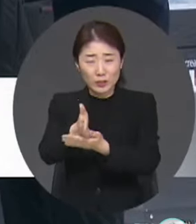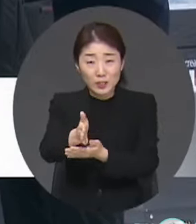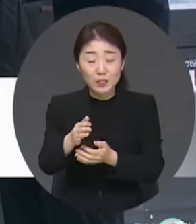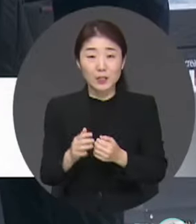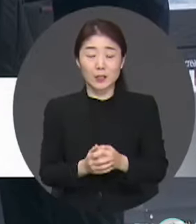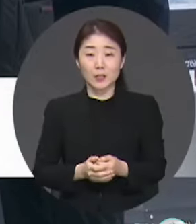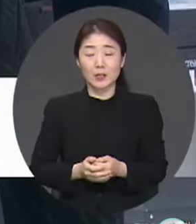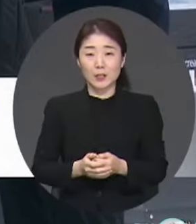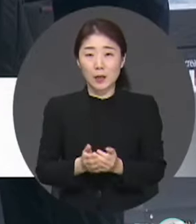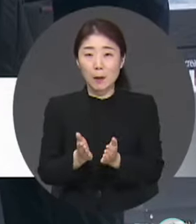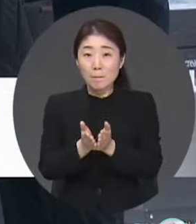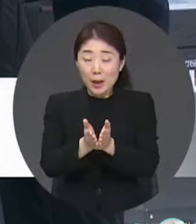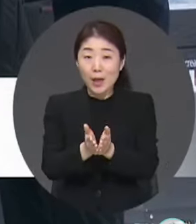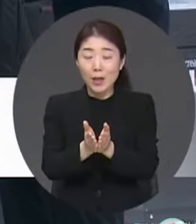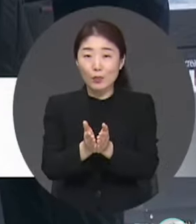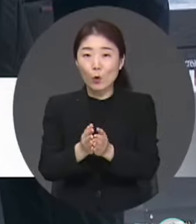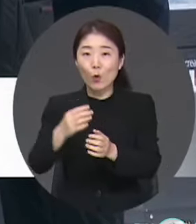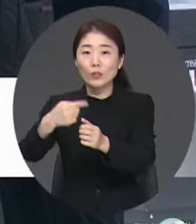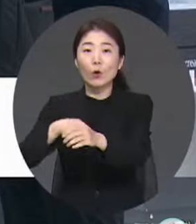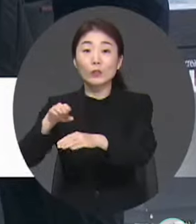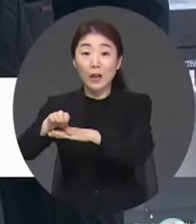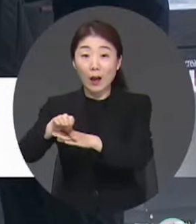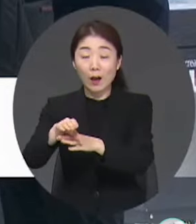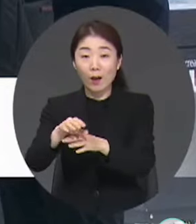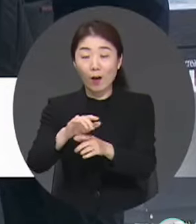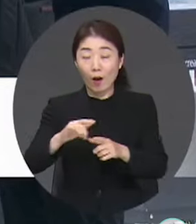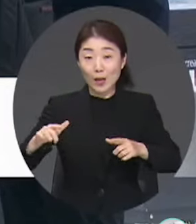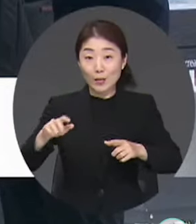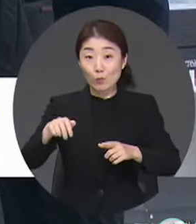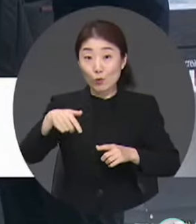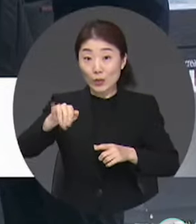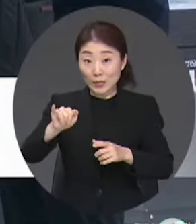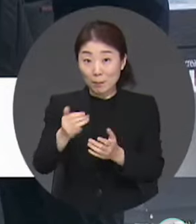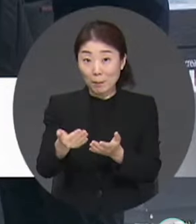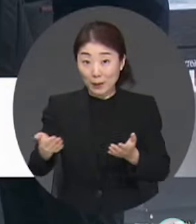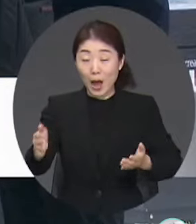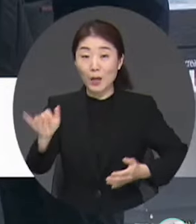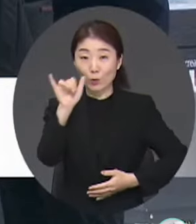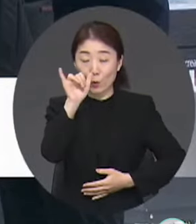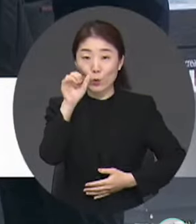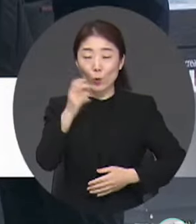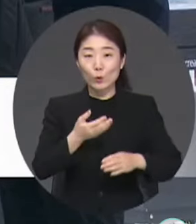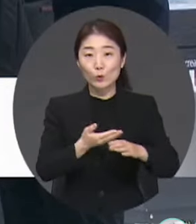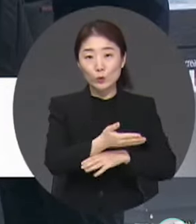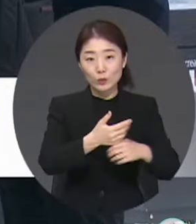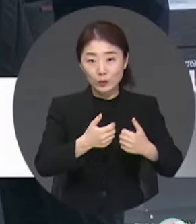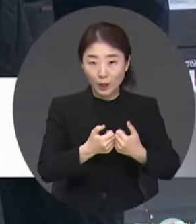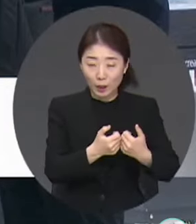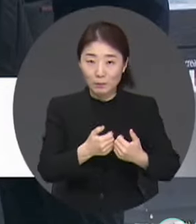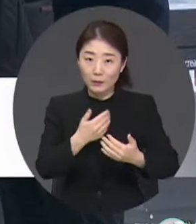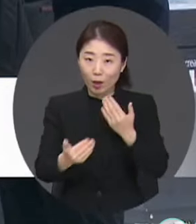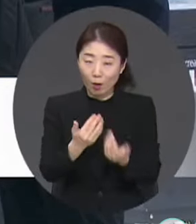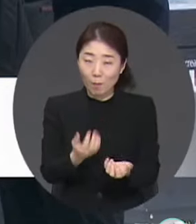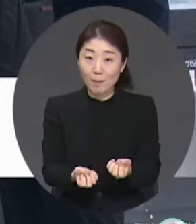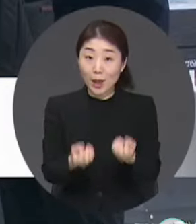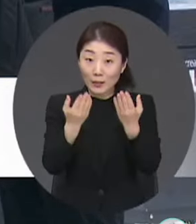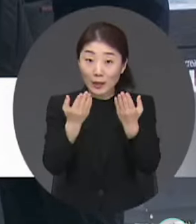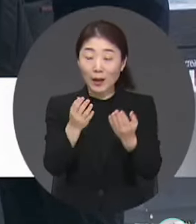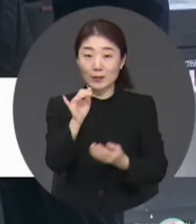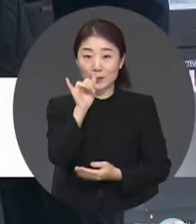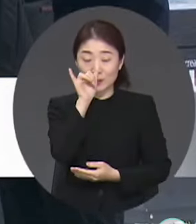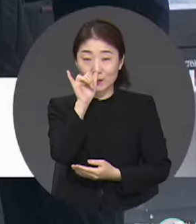구축함과 다목적 무인 차량과 같은 첨단 방산 무기 체계 전시는 물론이고 수출 상담회와 체험 행사도